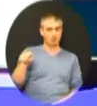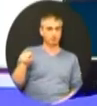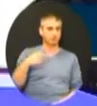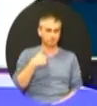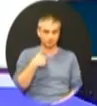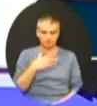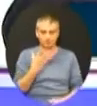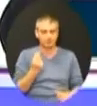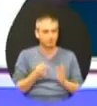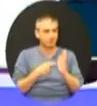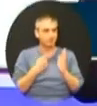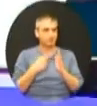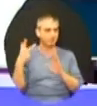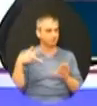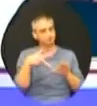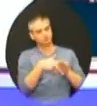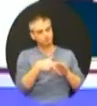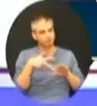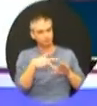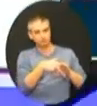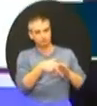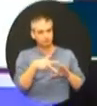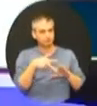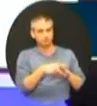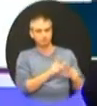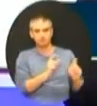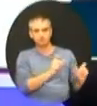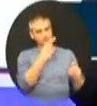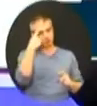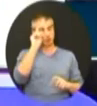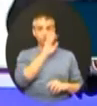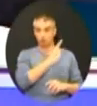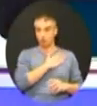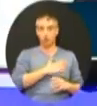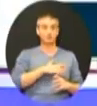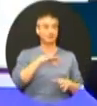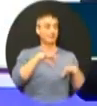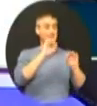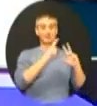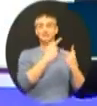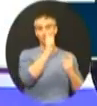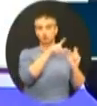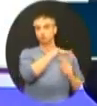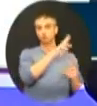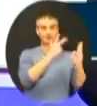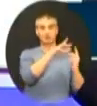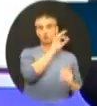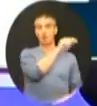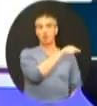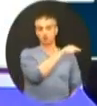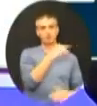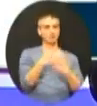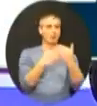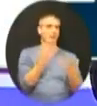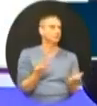אנחנו מוצאים לא אחת מטרפדת ומונעת יוזמות שמבקשים נבחרי הציבור אנשים שנבחרו על ידי הציבור